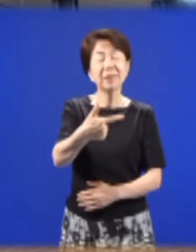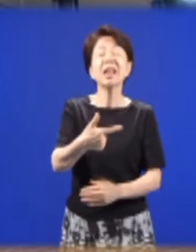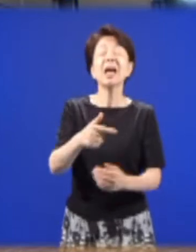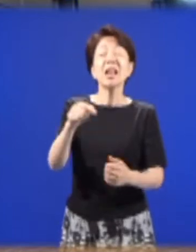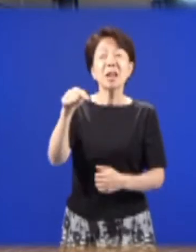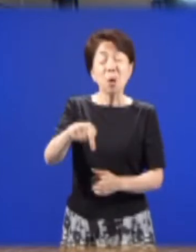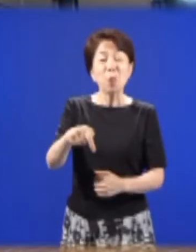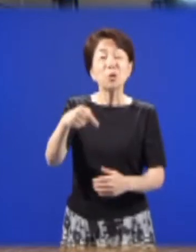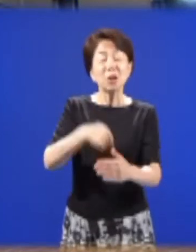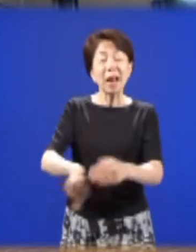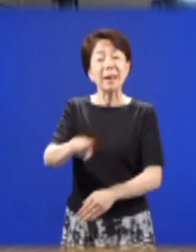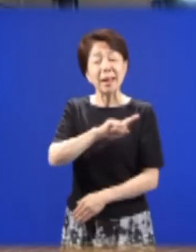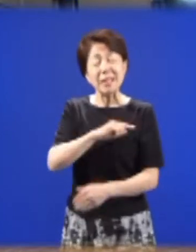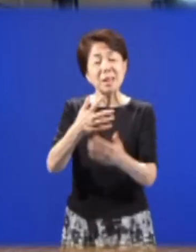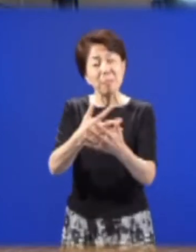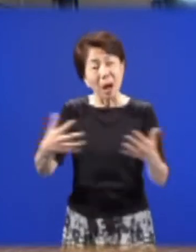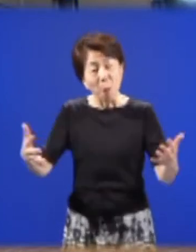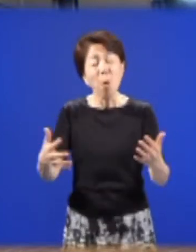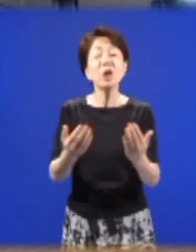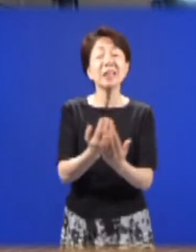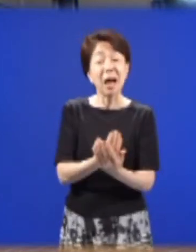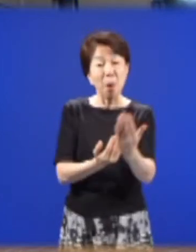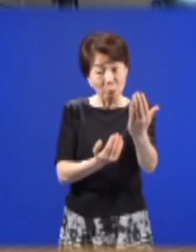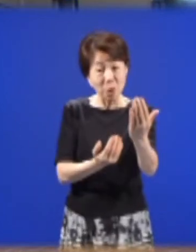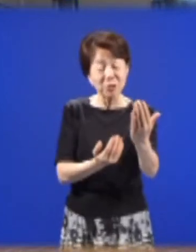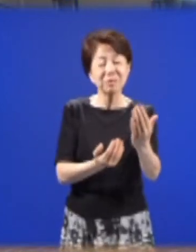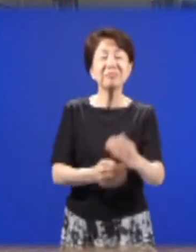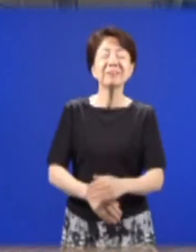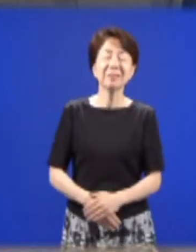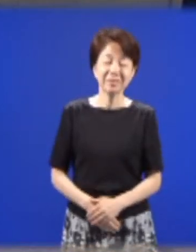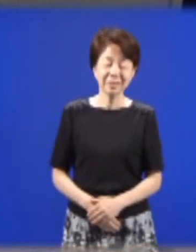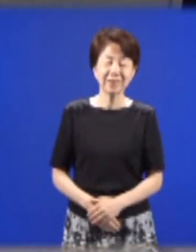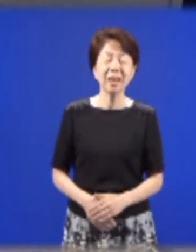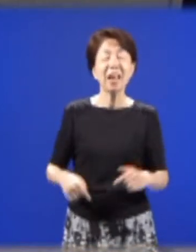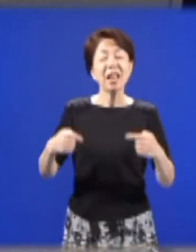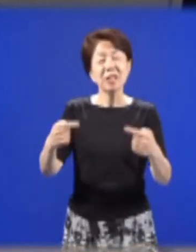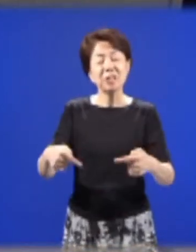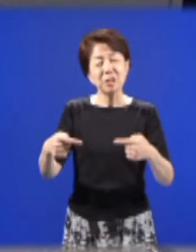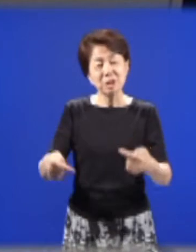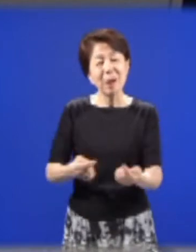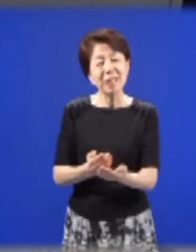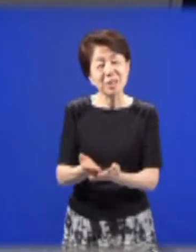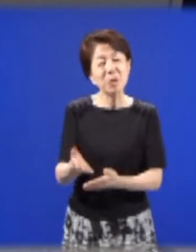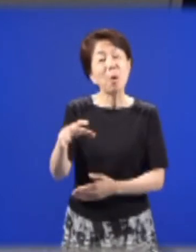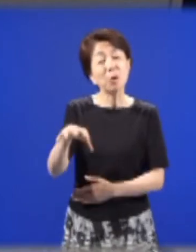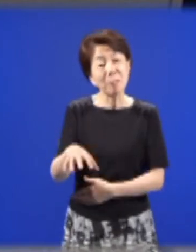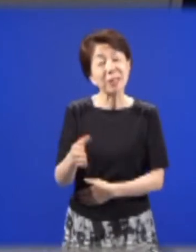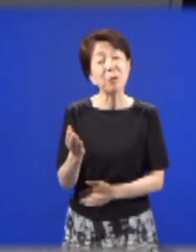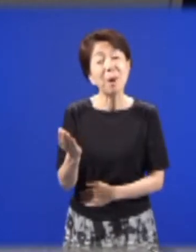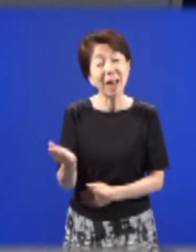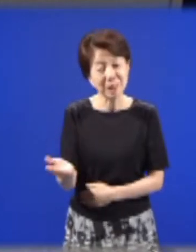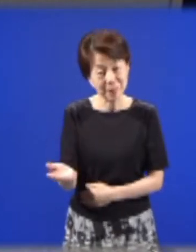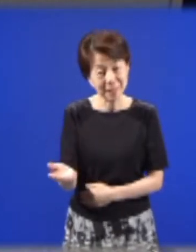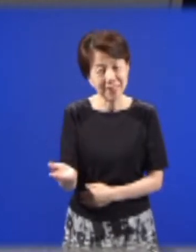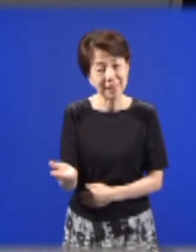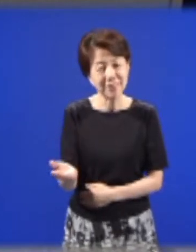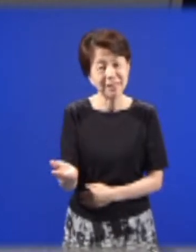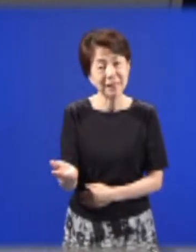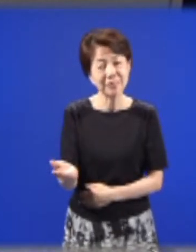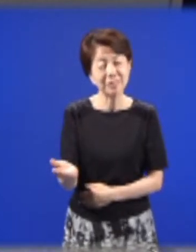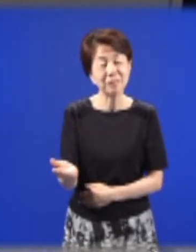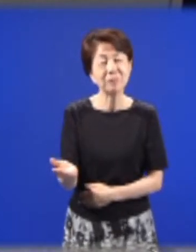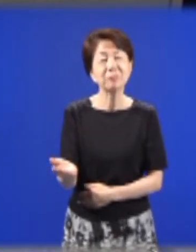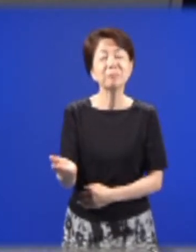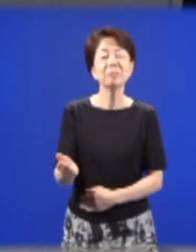館で一番大きなホールです。車椅子で来てくれたお客さんのための席も用意されています